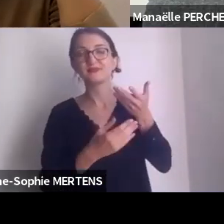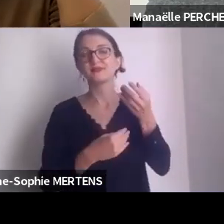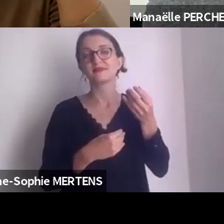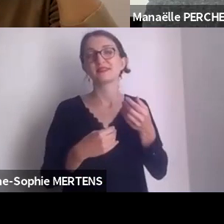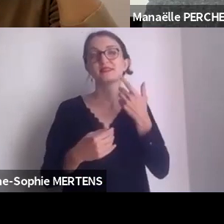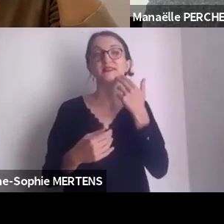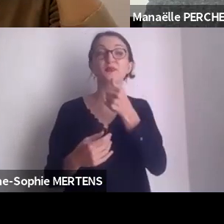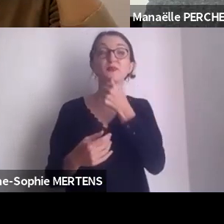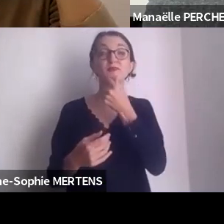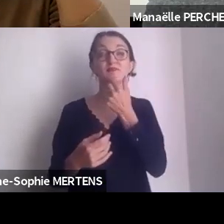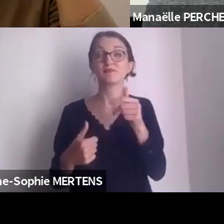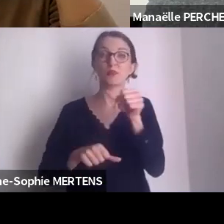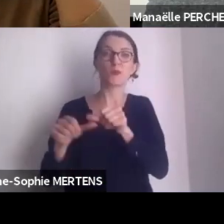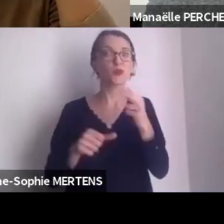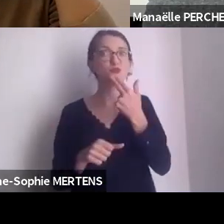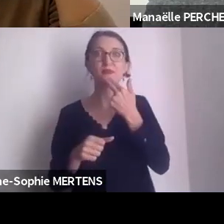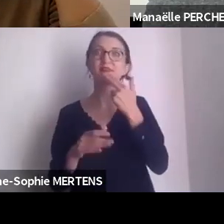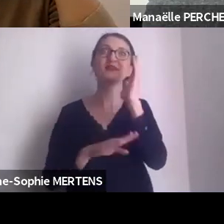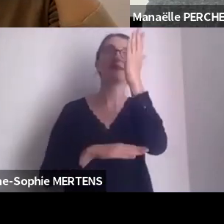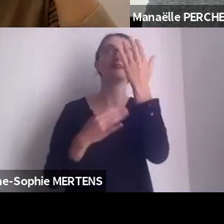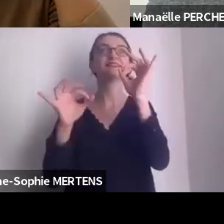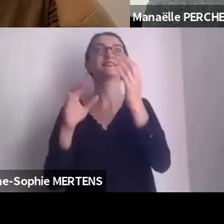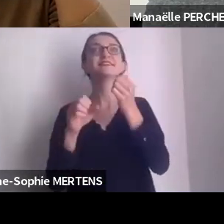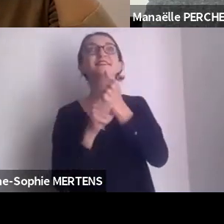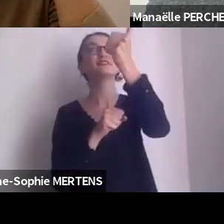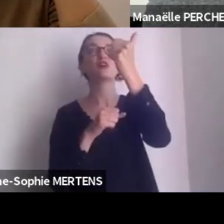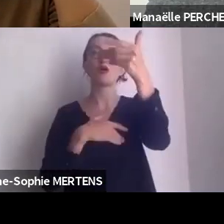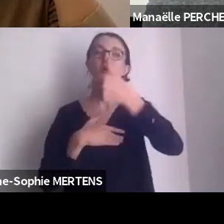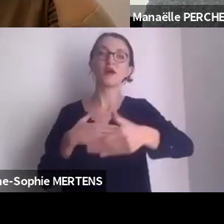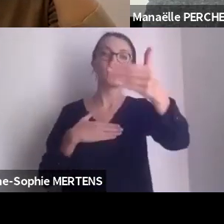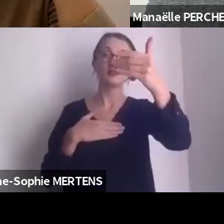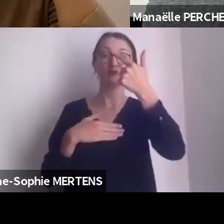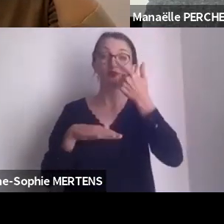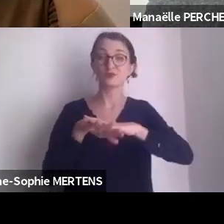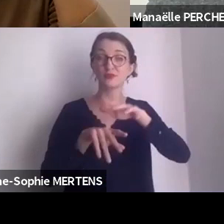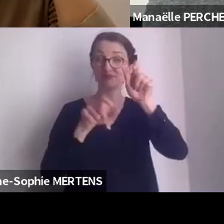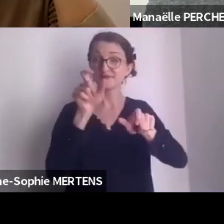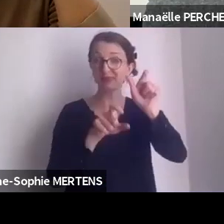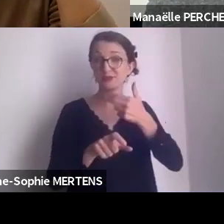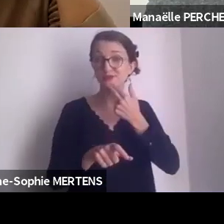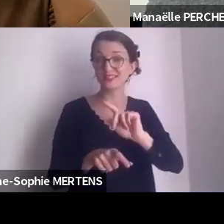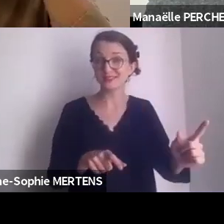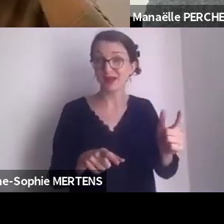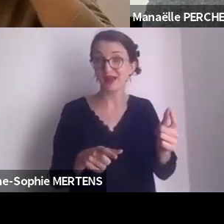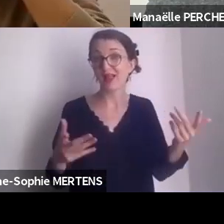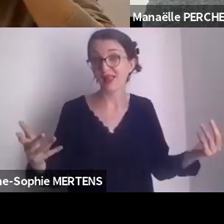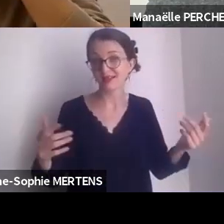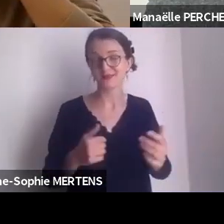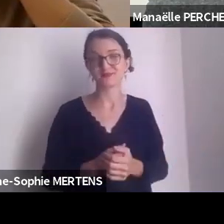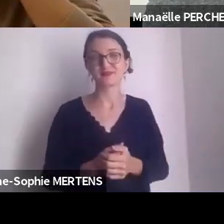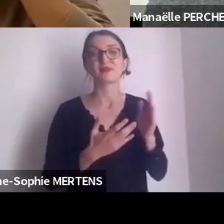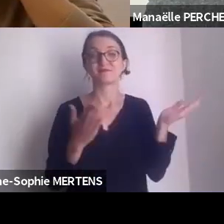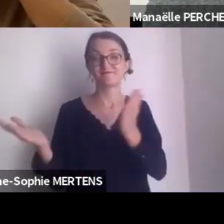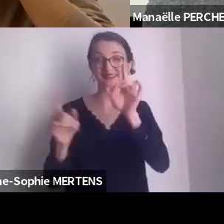bah, ça descend, puis en fait, on ne sait pas trop comment ça réagit en face. Merci beaucoup. On passe aux questions ? Oui, on peut passer aux questions, tout à fait. Merci à tous les